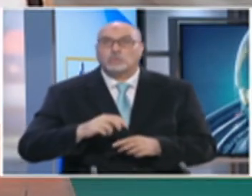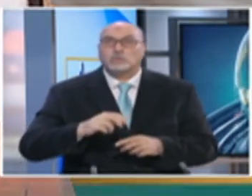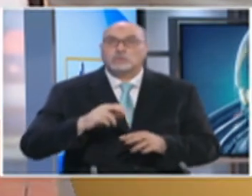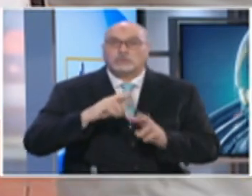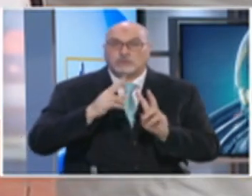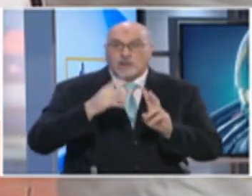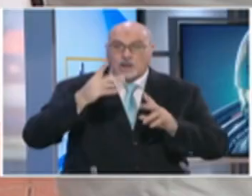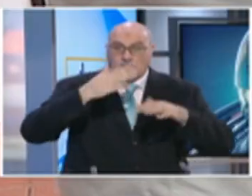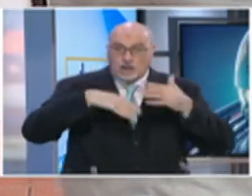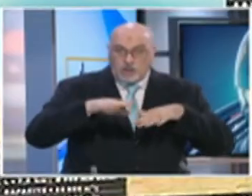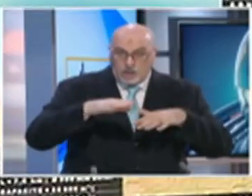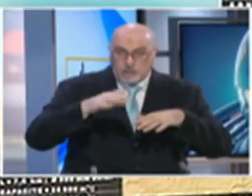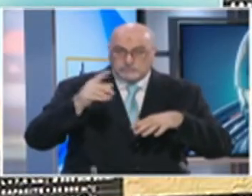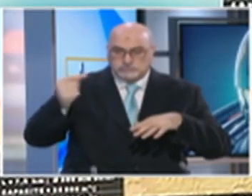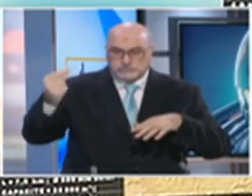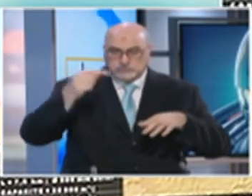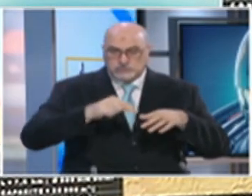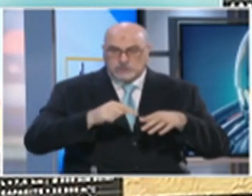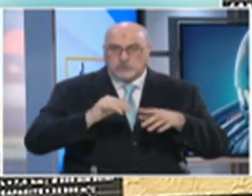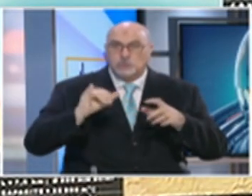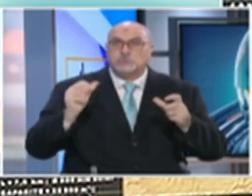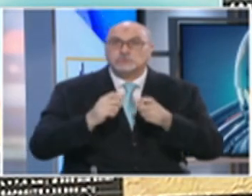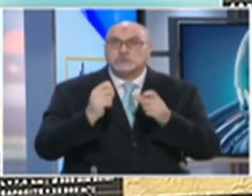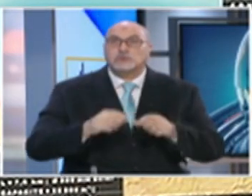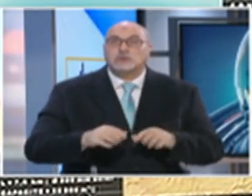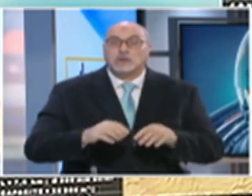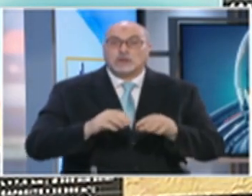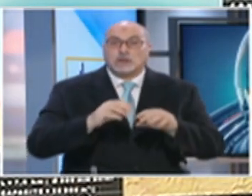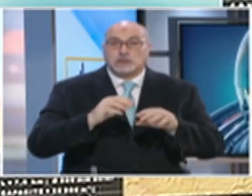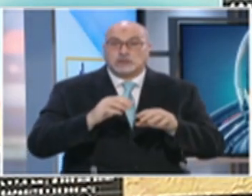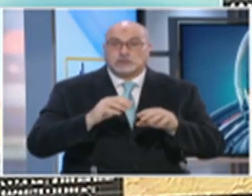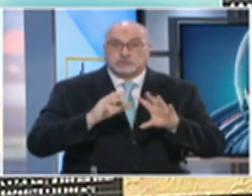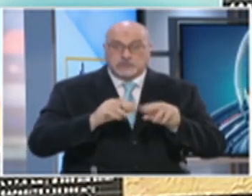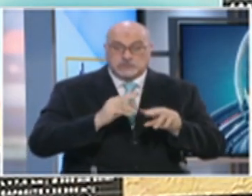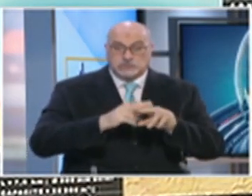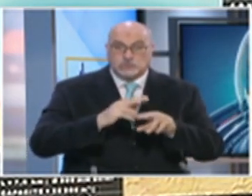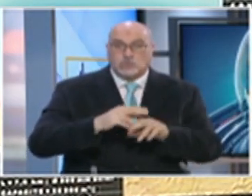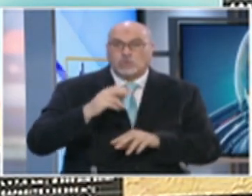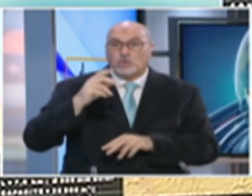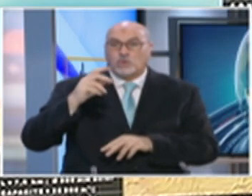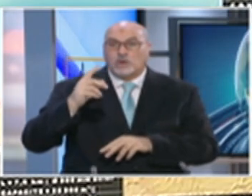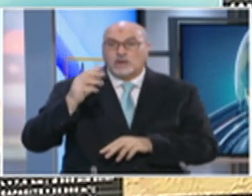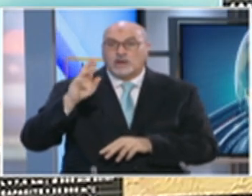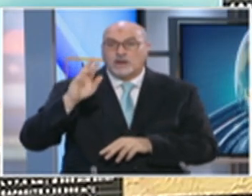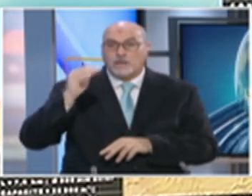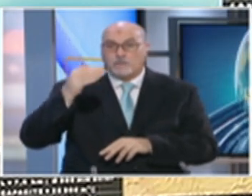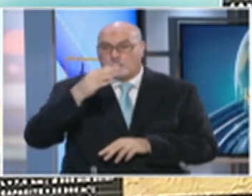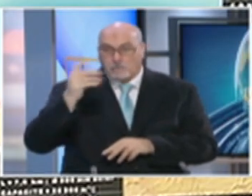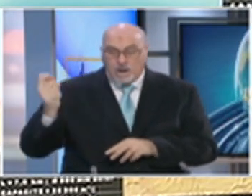مياه البحر لكل من محطة المقطع وكهرماء ومحطة شط